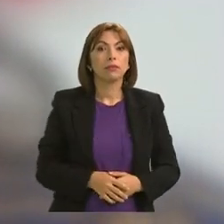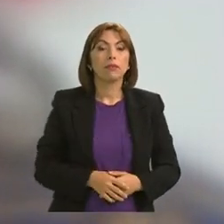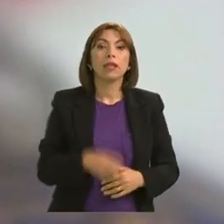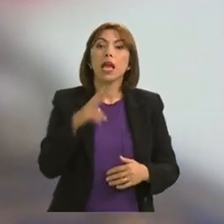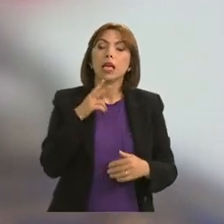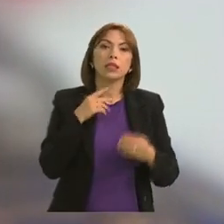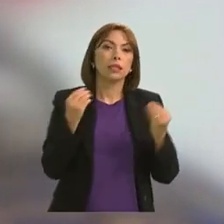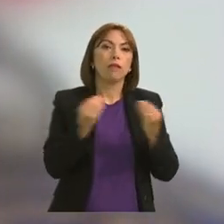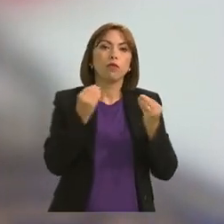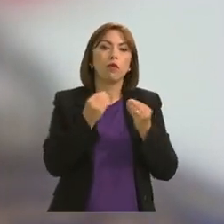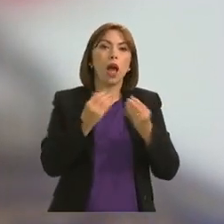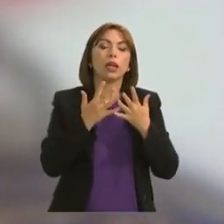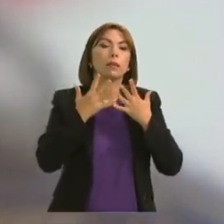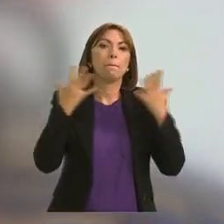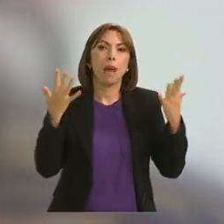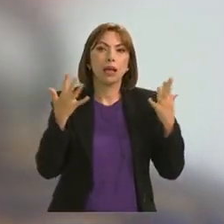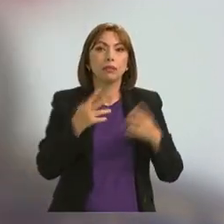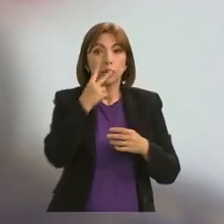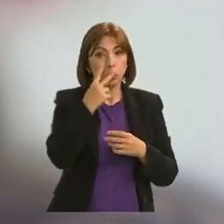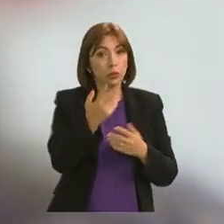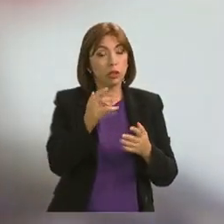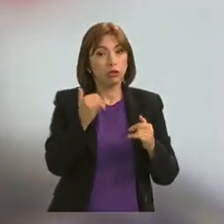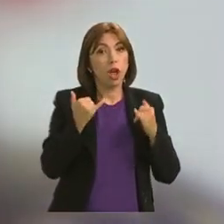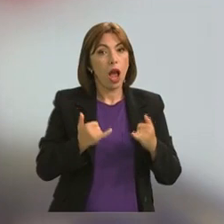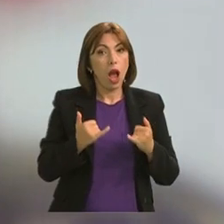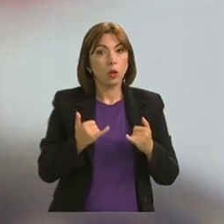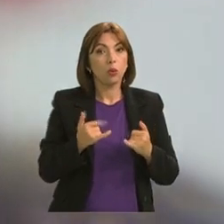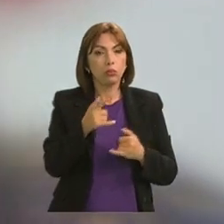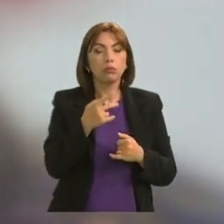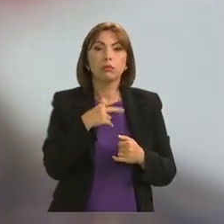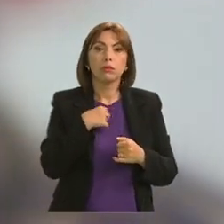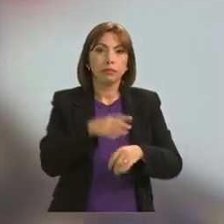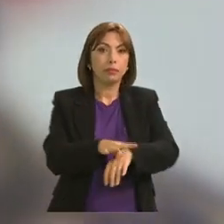este foarte mare. Uite și acum mi se